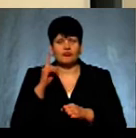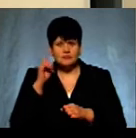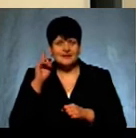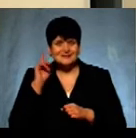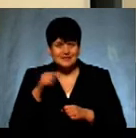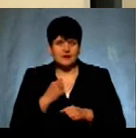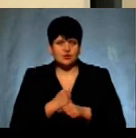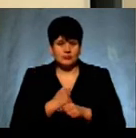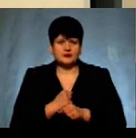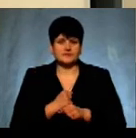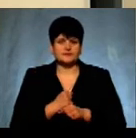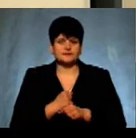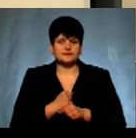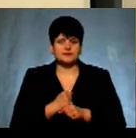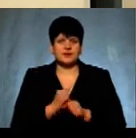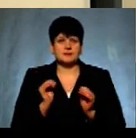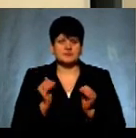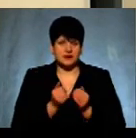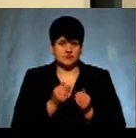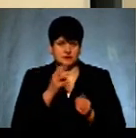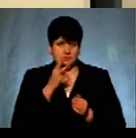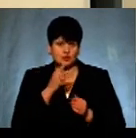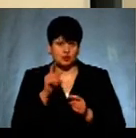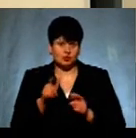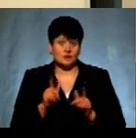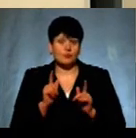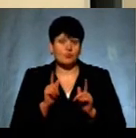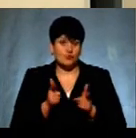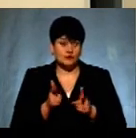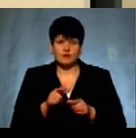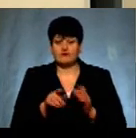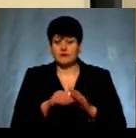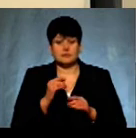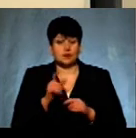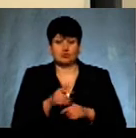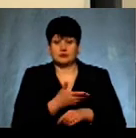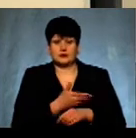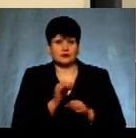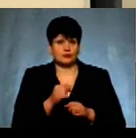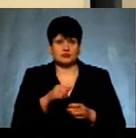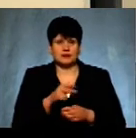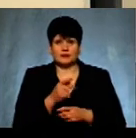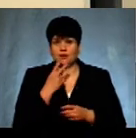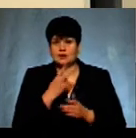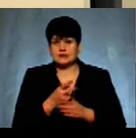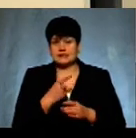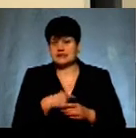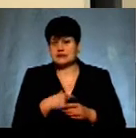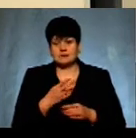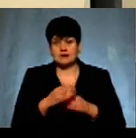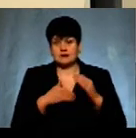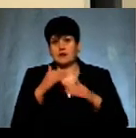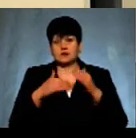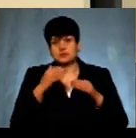але дещо нижча оплата праці, якщо людина погоджується, це вибір людини, вона може йти, а з часом показати себе, і далі вже вона